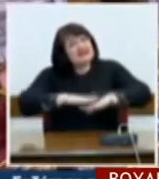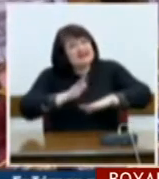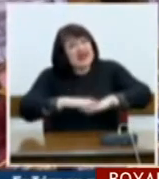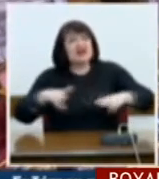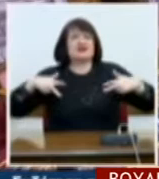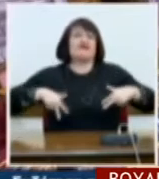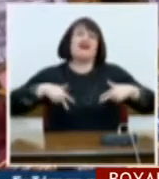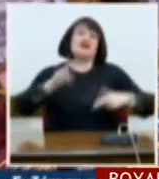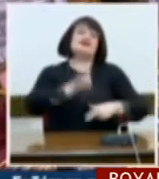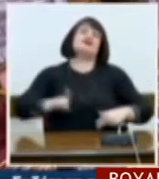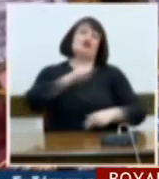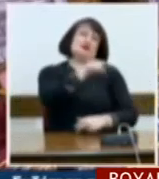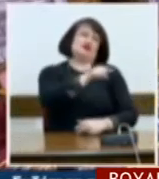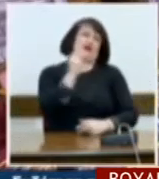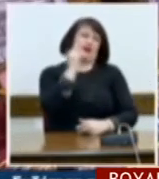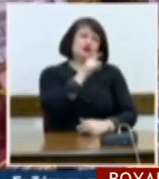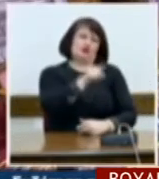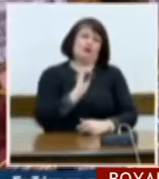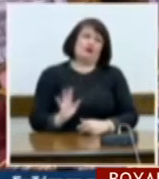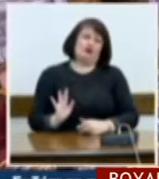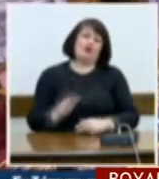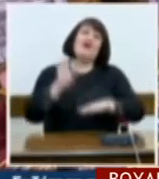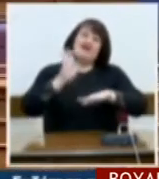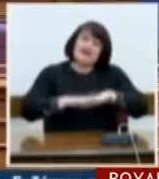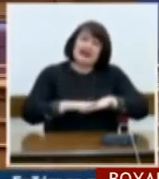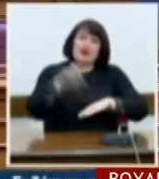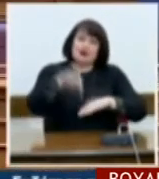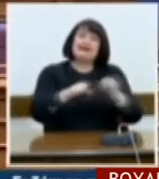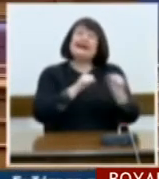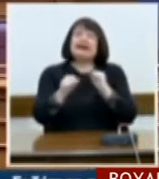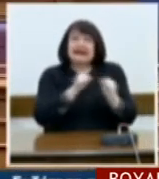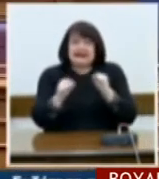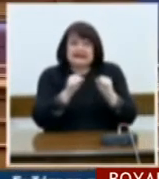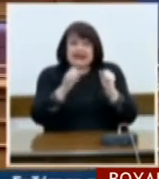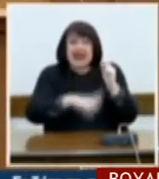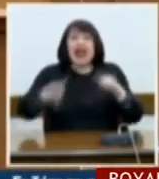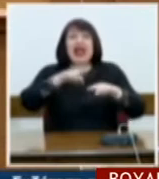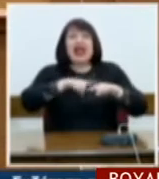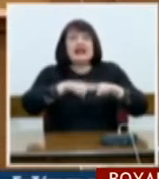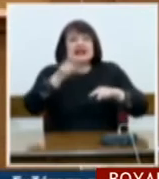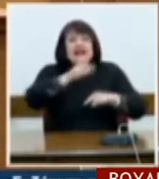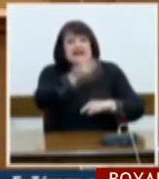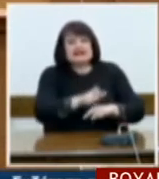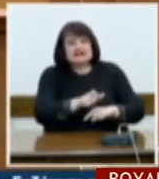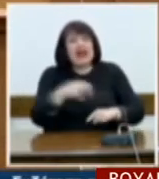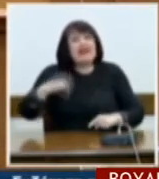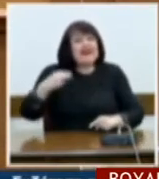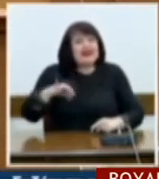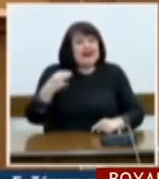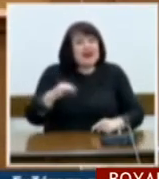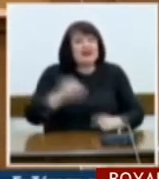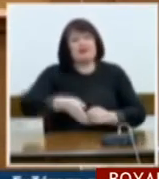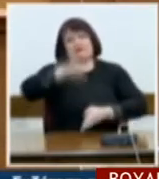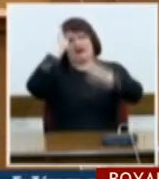του κ. Μητσοτάκη για το ότι και αυτή την κρίση η ελληνική κοινωνία, κυρίως η πιο αδύναμη, την πληρώνουν